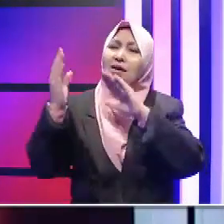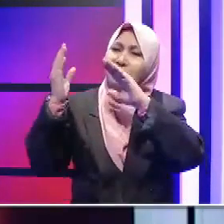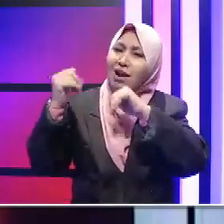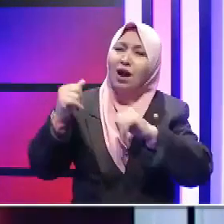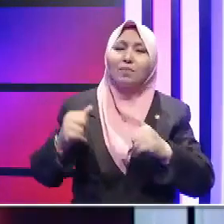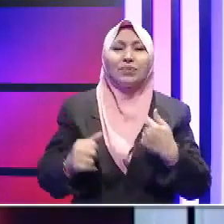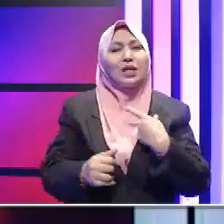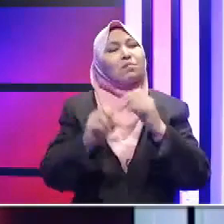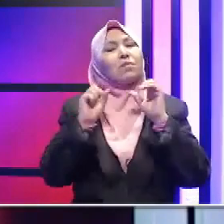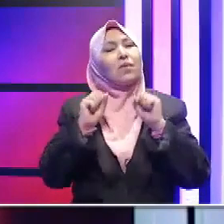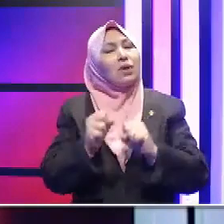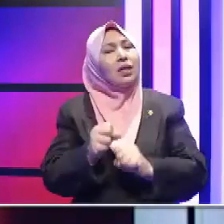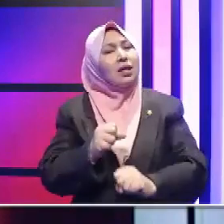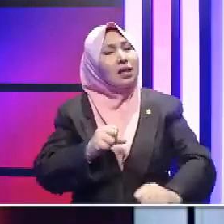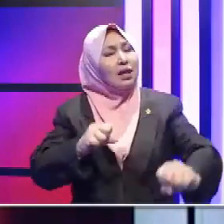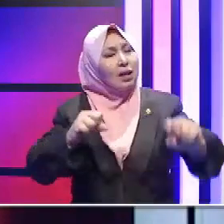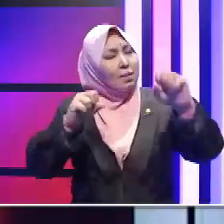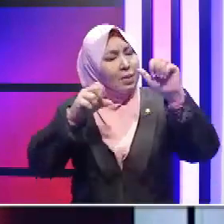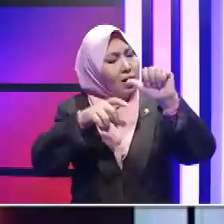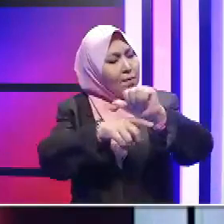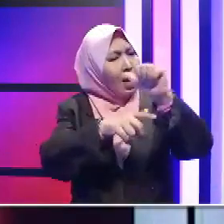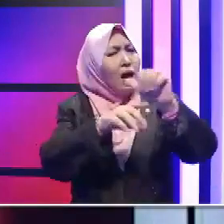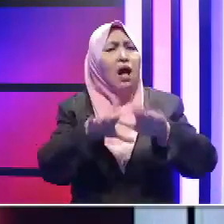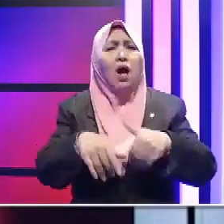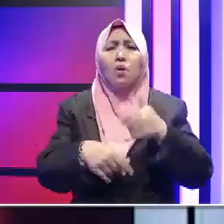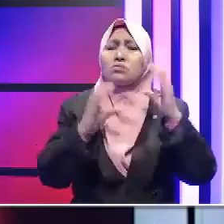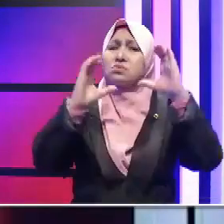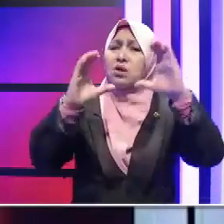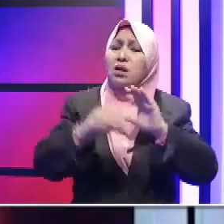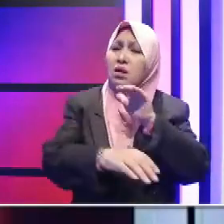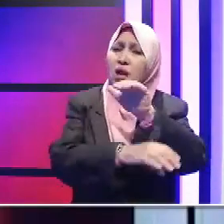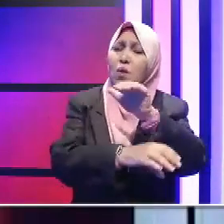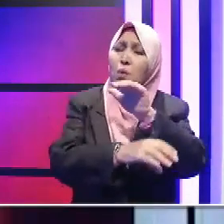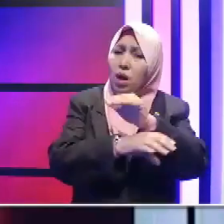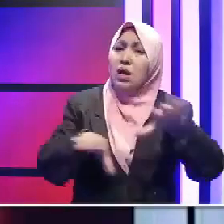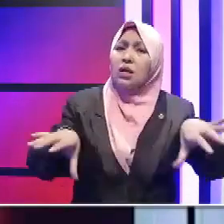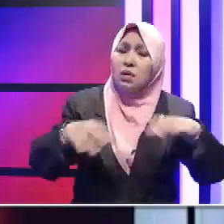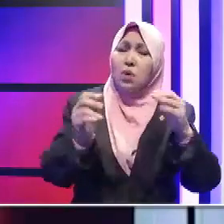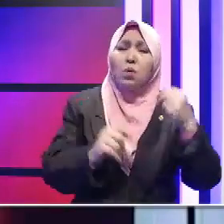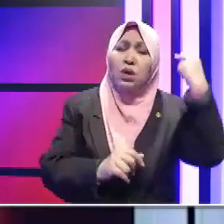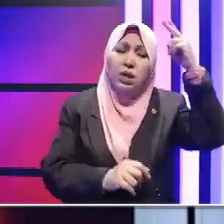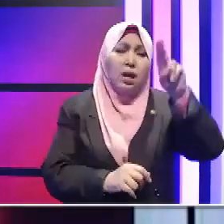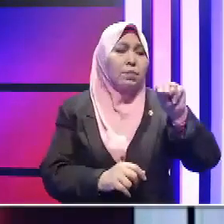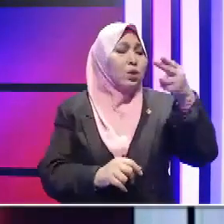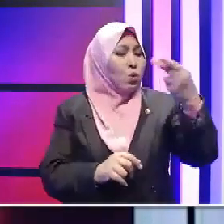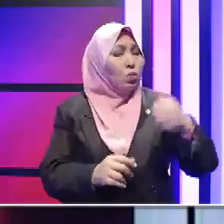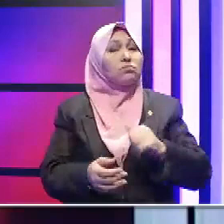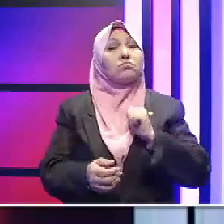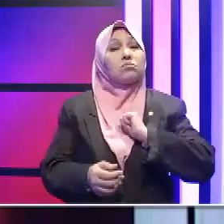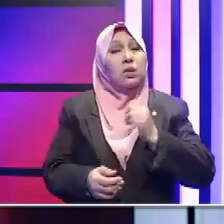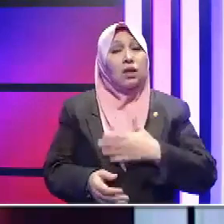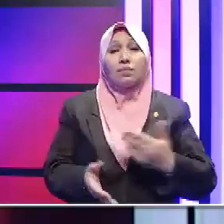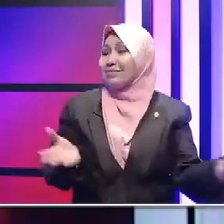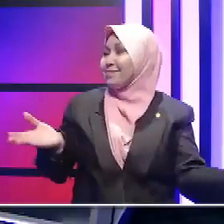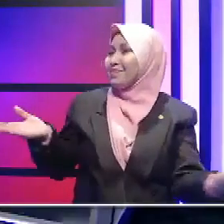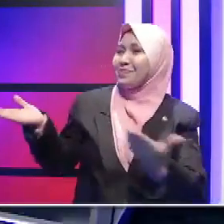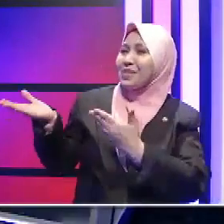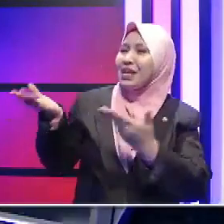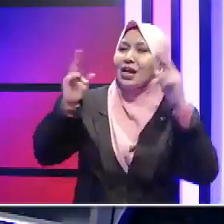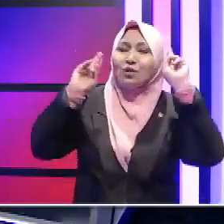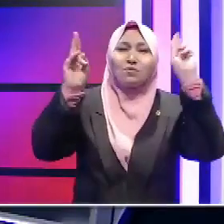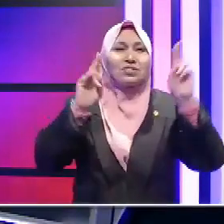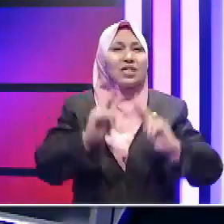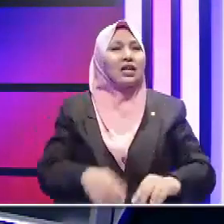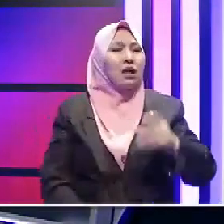kita boleh mengamalkan Bagaimana kaidah dakwah yang dilaksanakan oleh Nabi Nuh itu sendiri sedangkan tes